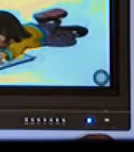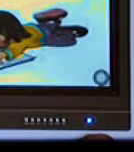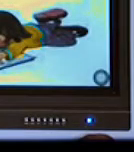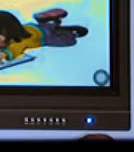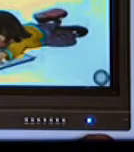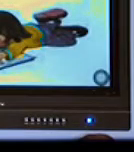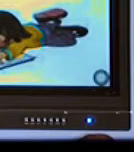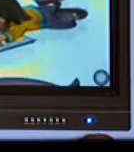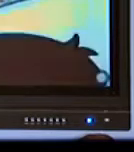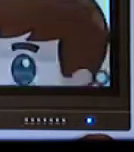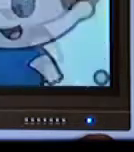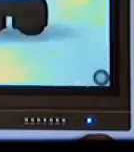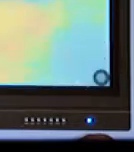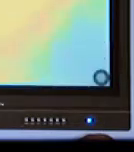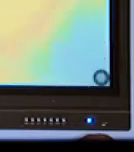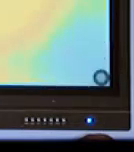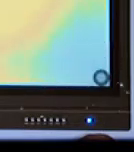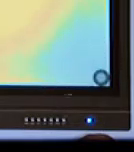нет.